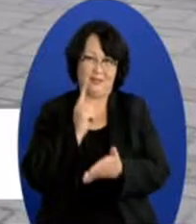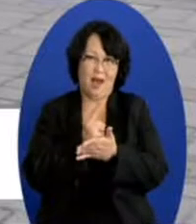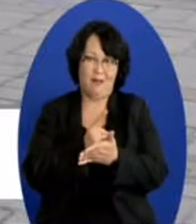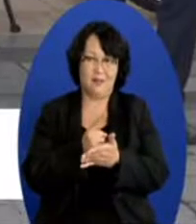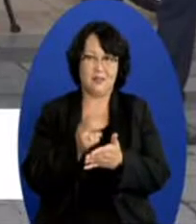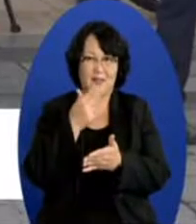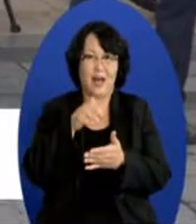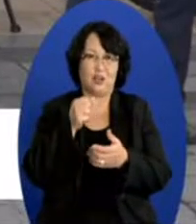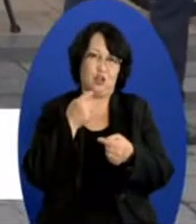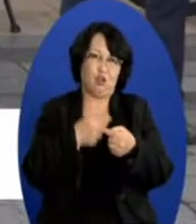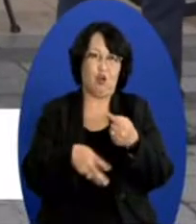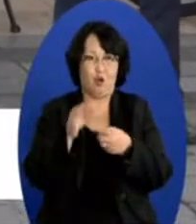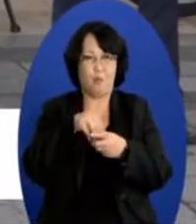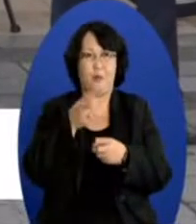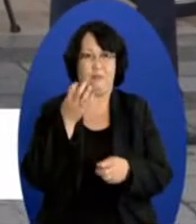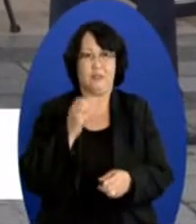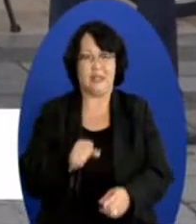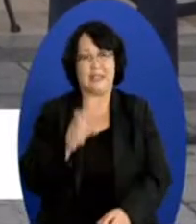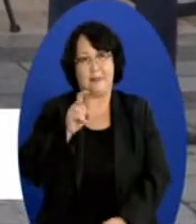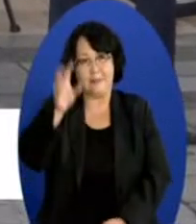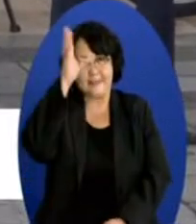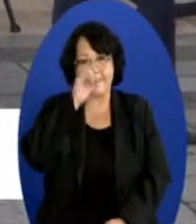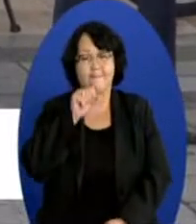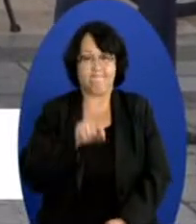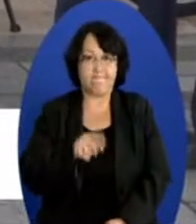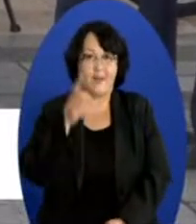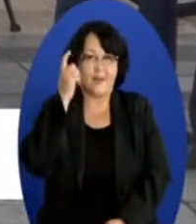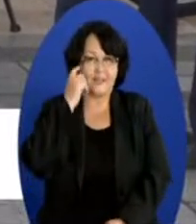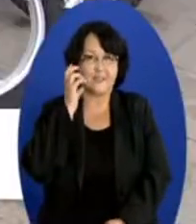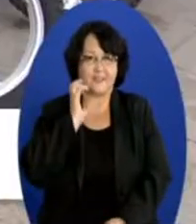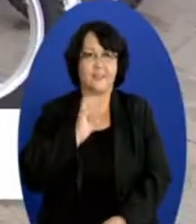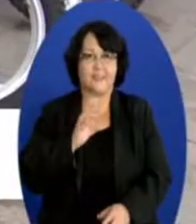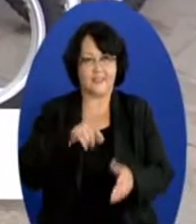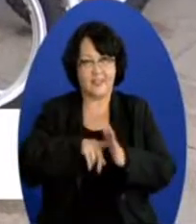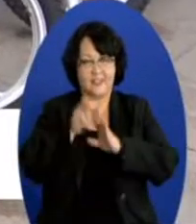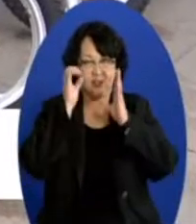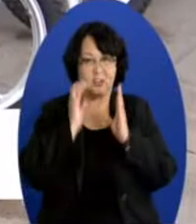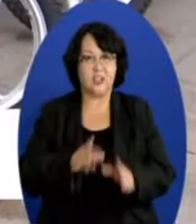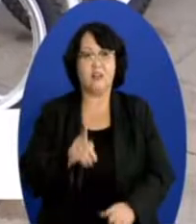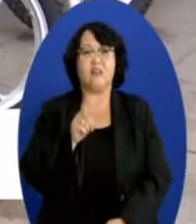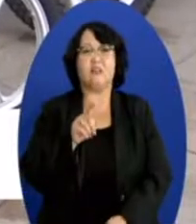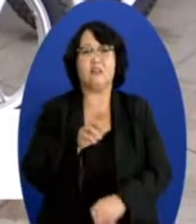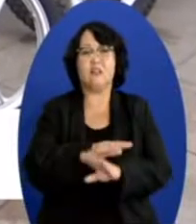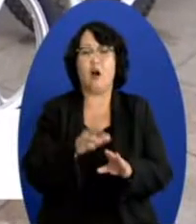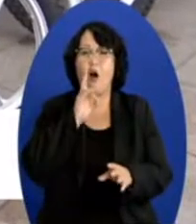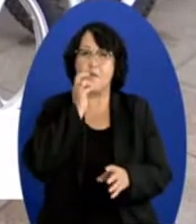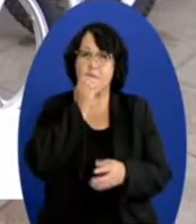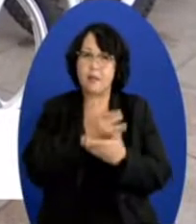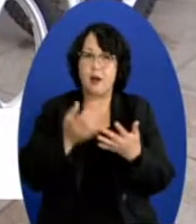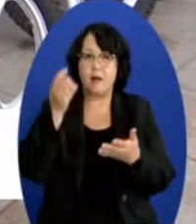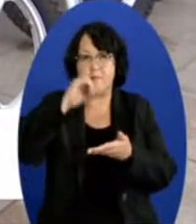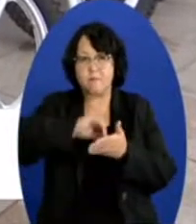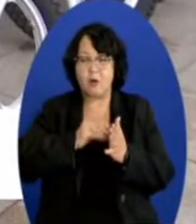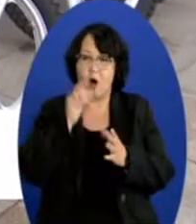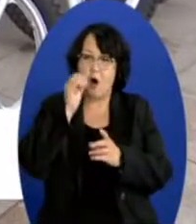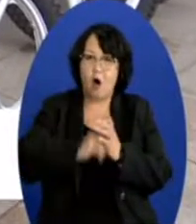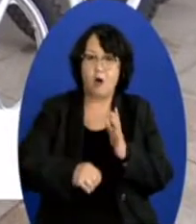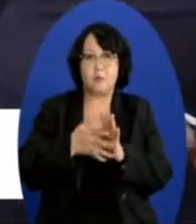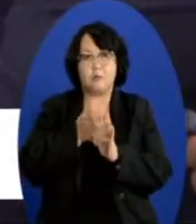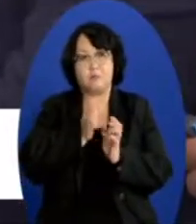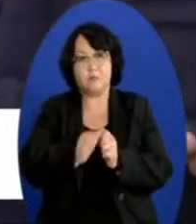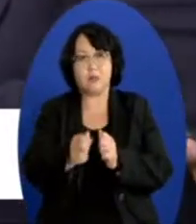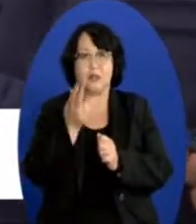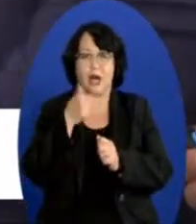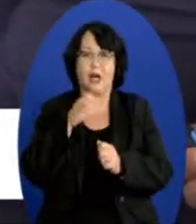хамгаалагчдад тулгамдж байгаа асуудлуудыг салбарын сайд эхнээс нь шийднэ гэсэн юм. Тухайлбал хээрийн нэмэгдэл хүсийг олгох боломж бололцоо, даатгалд бүрэн хамруулах